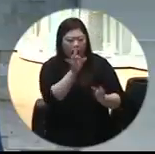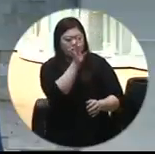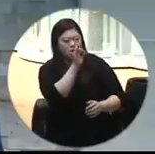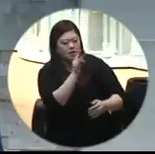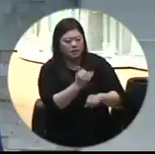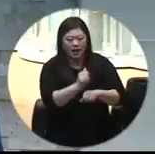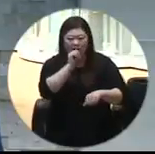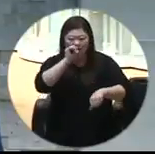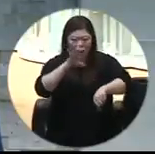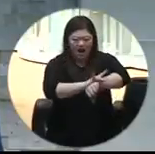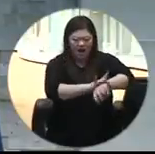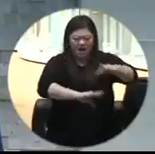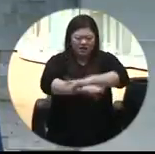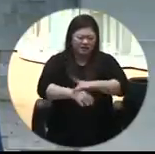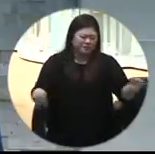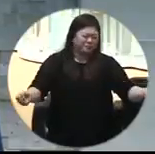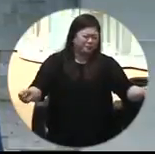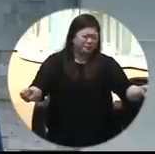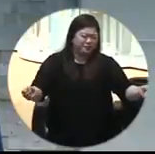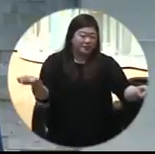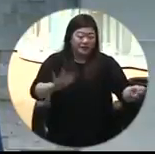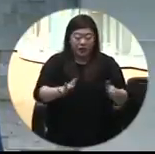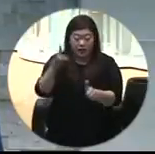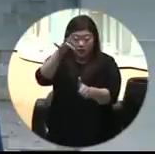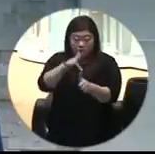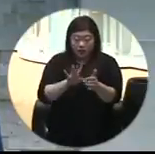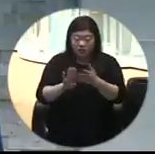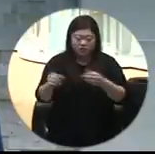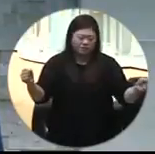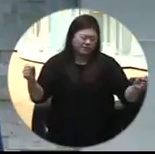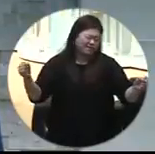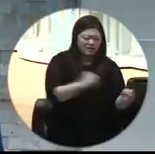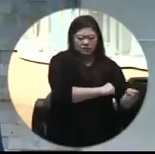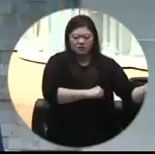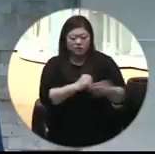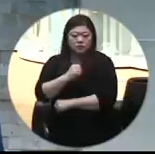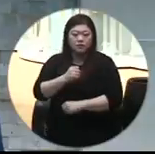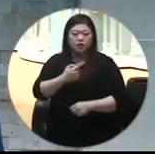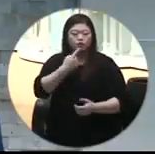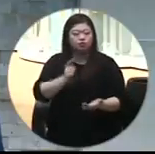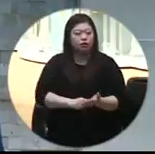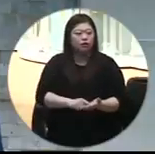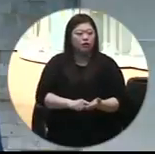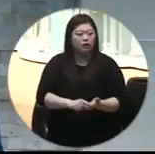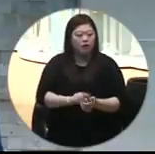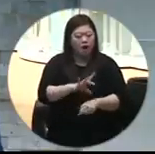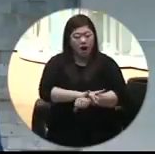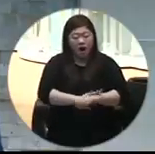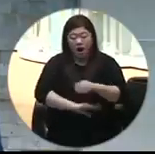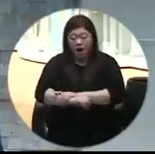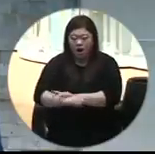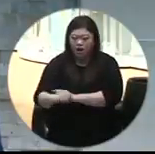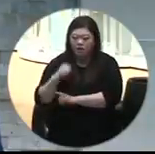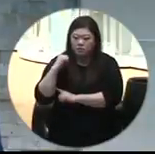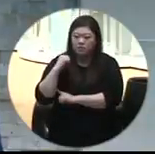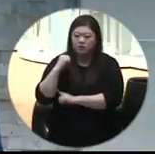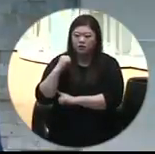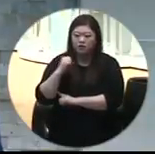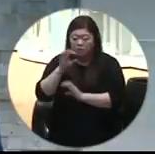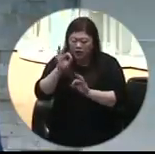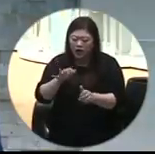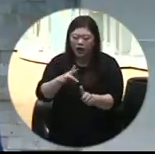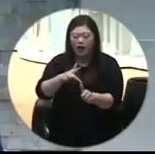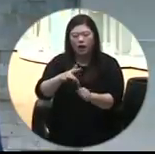돌아다니는 그런 미친 청년이 있습니다. 자, 정상적인 삶을 살